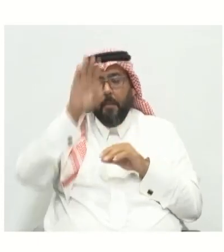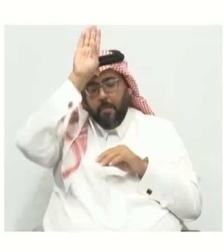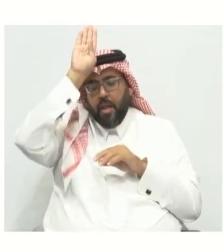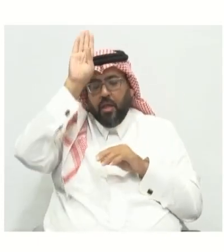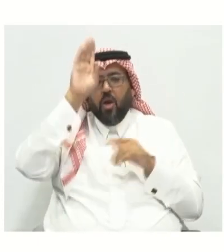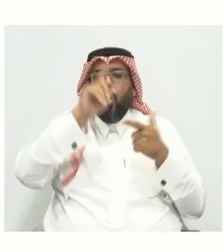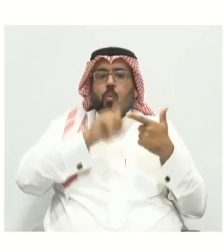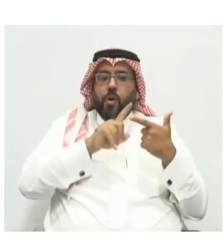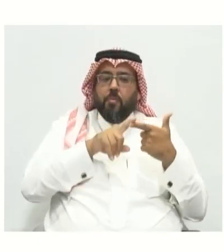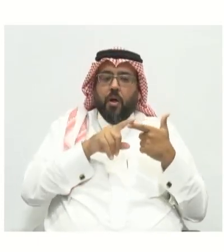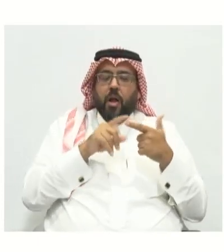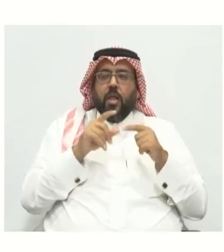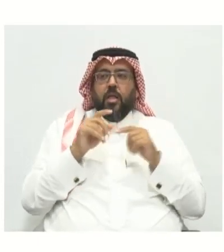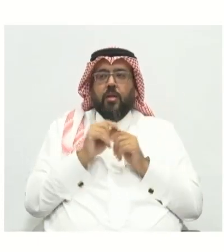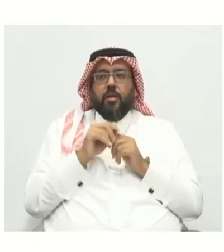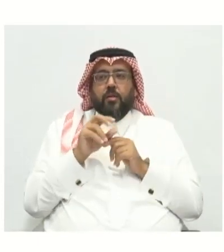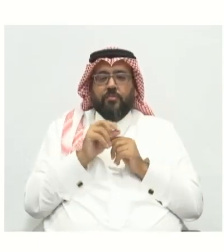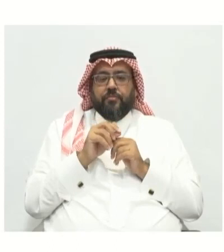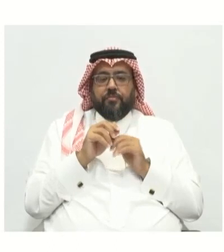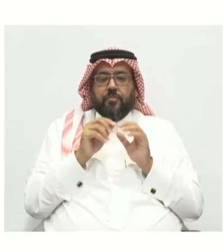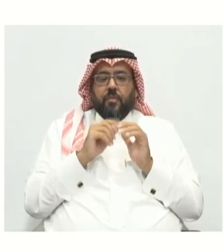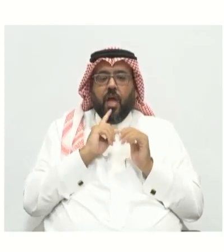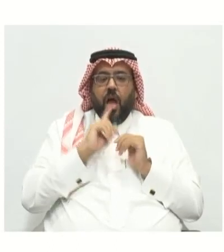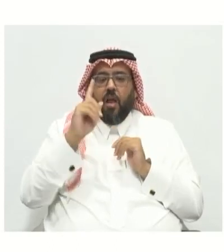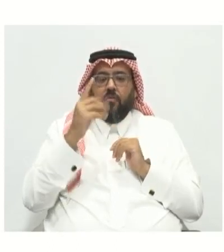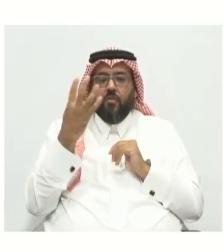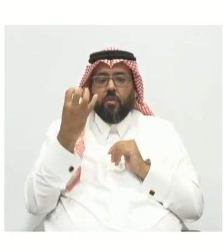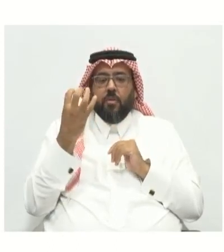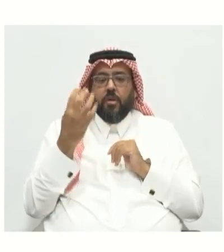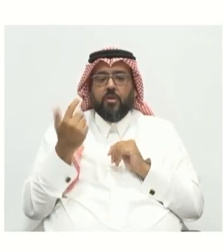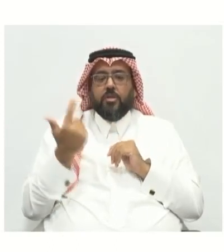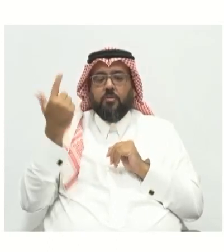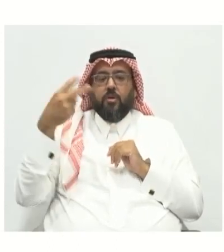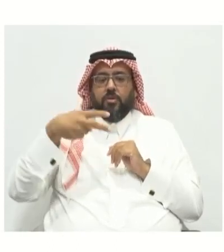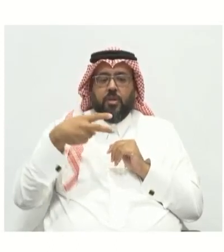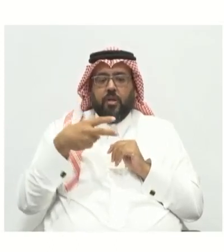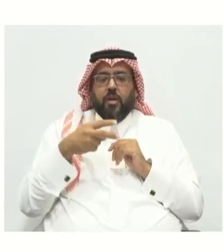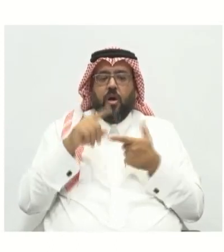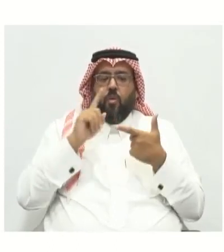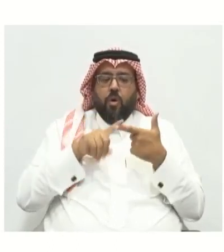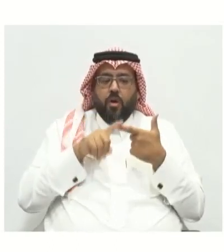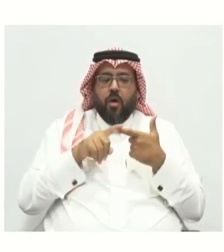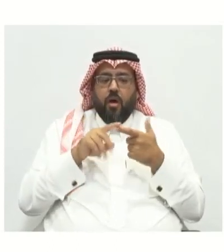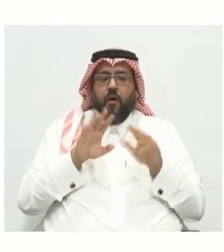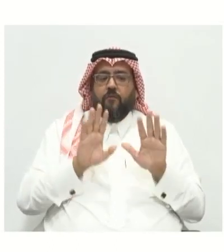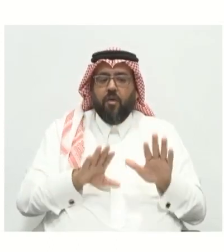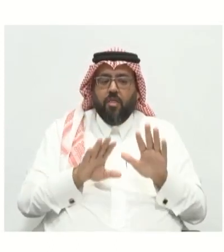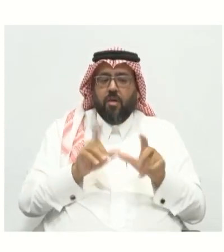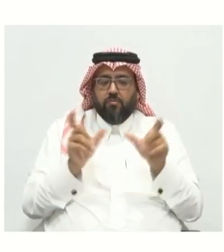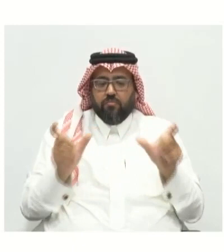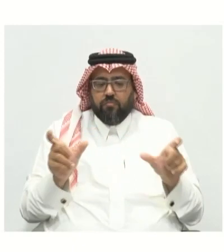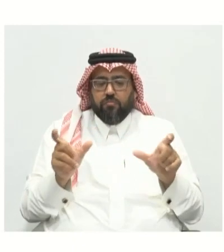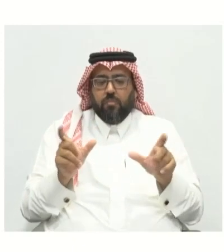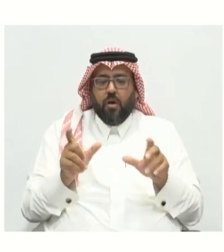العهد وفقا لنظام هيئه البيعه الصادر عام 1427 لهجره ويكون ولي العهد متفرغا لولايه العهد وما